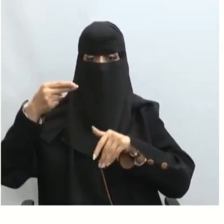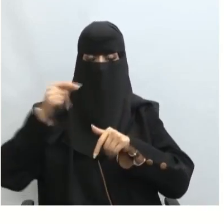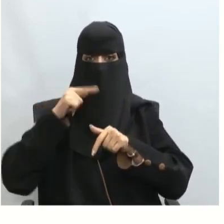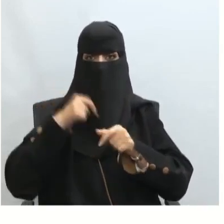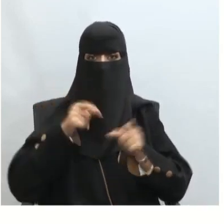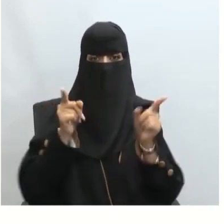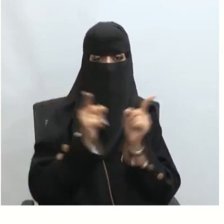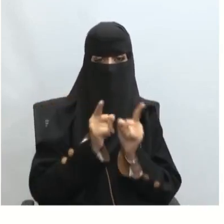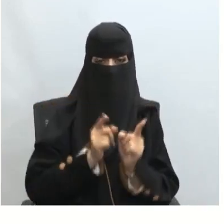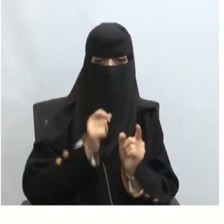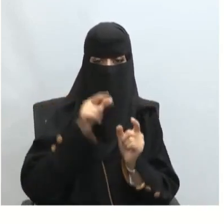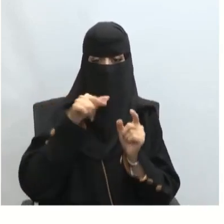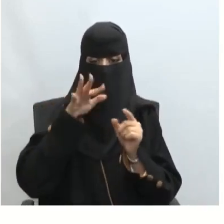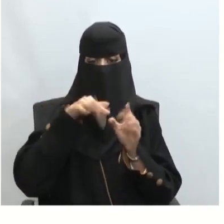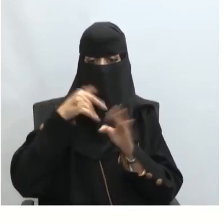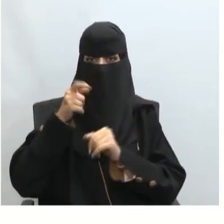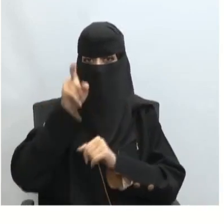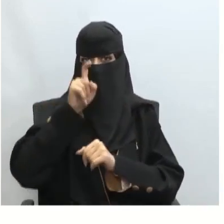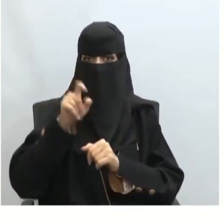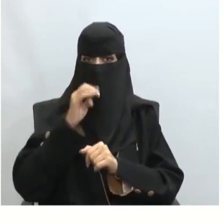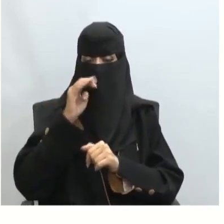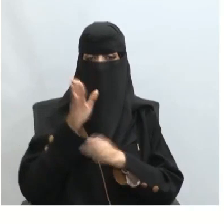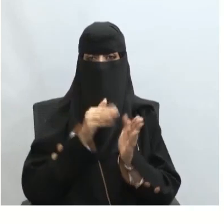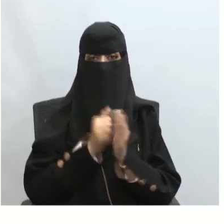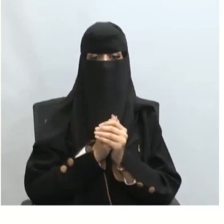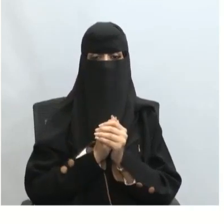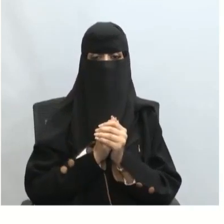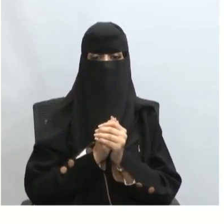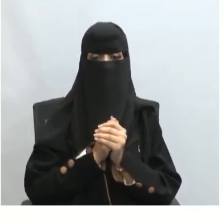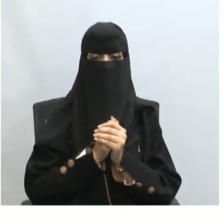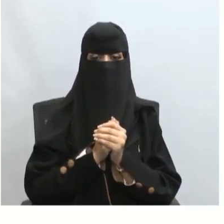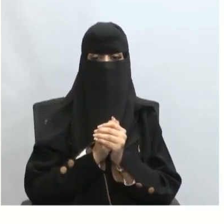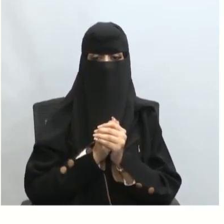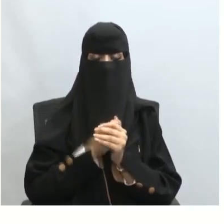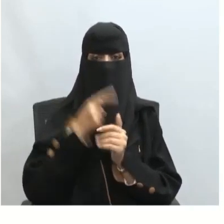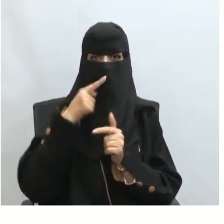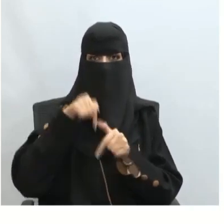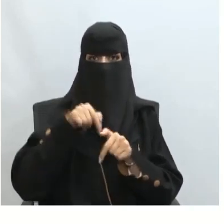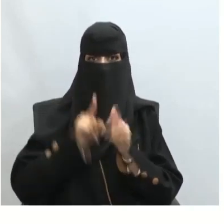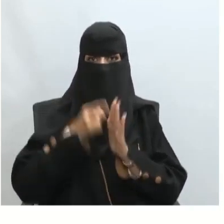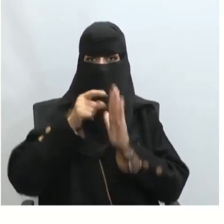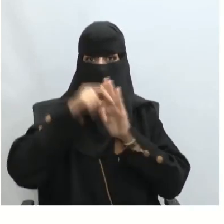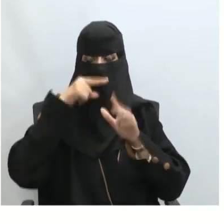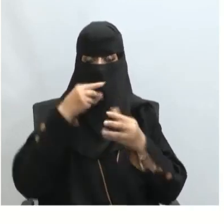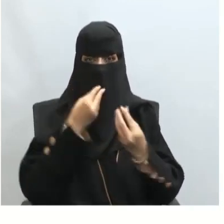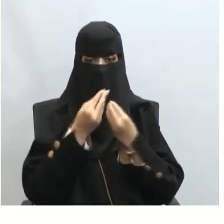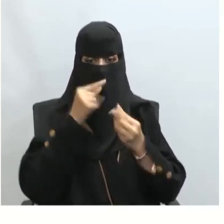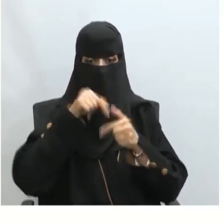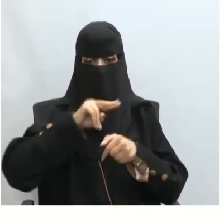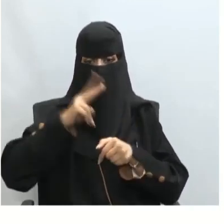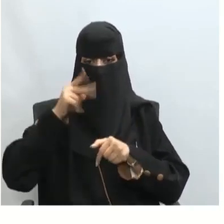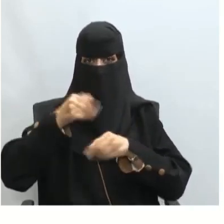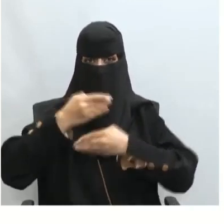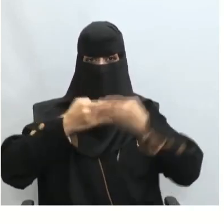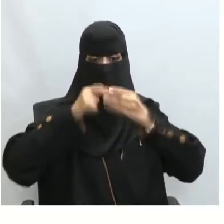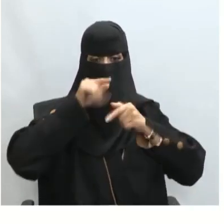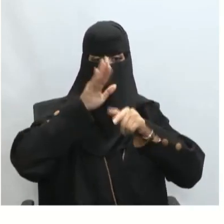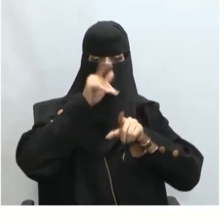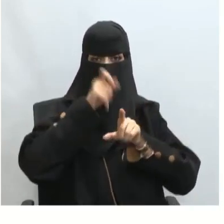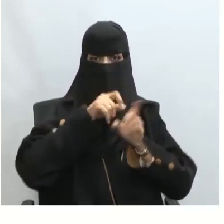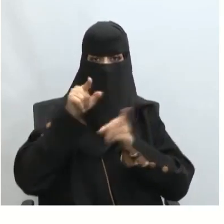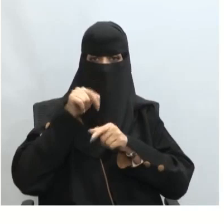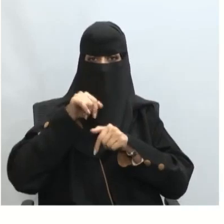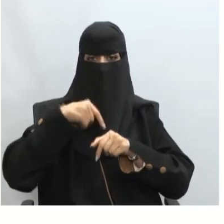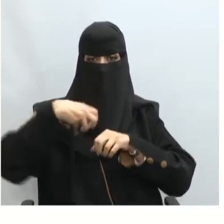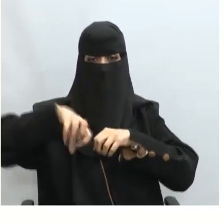ثم بعد ذلك الخلاصه وحل اسئله التقويم اذا العنوان الدرس تفاعلات اخرى للمركبات العضويه